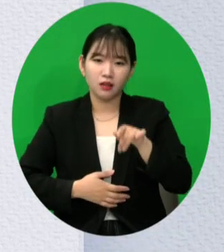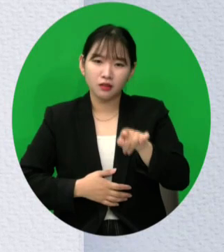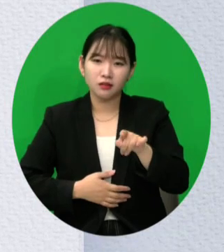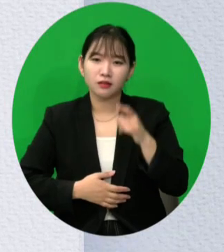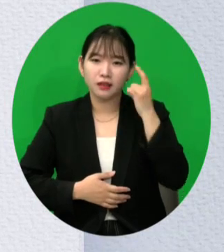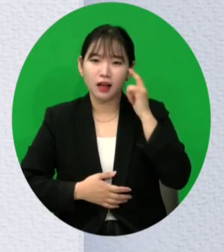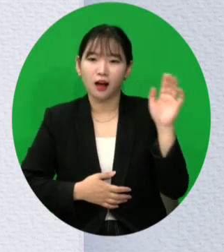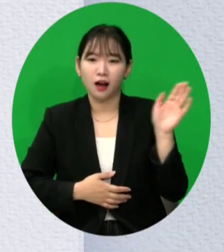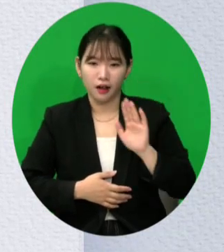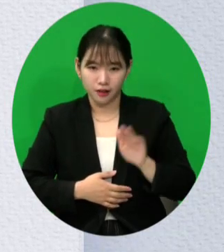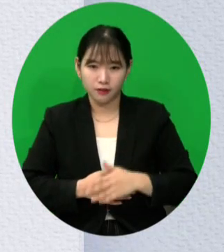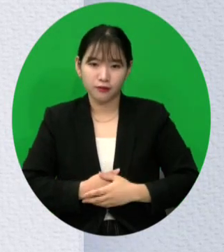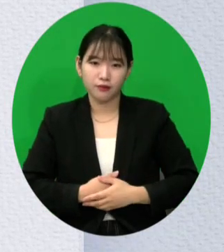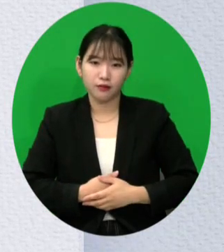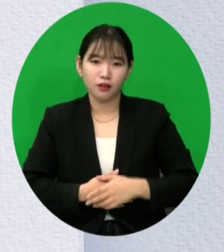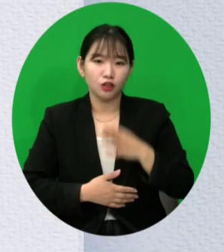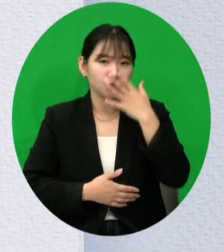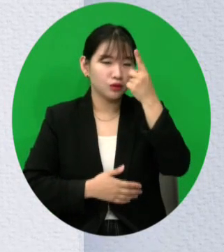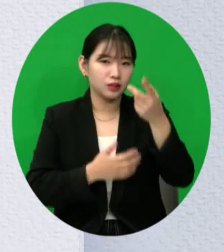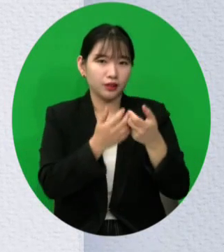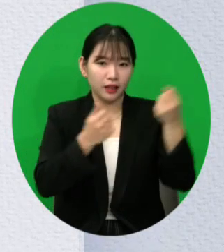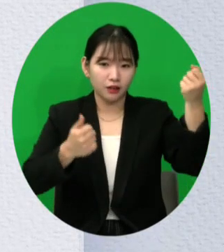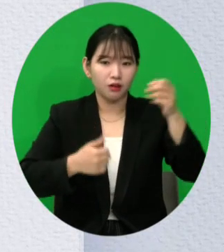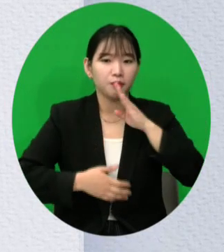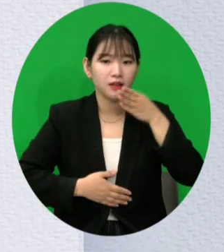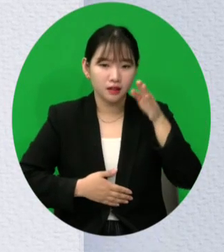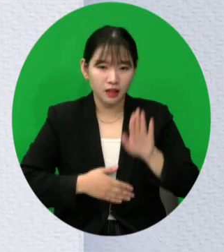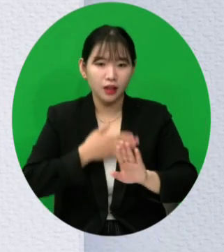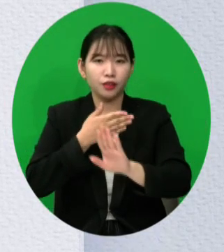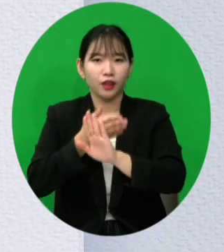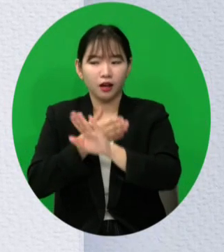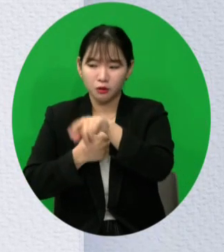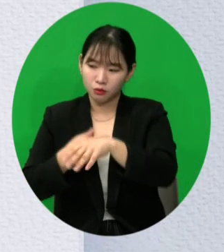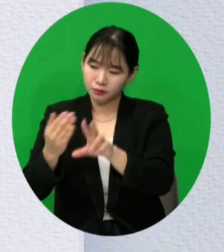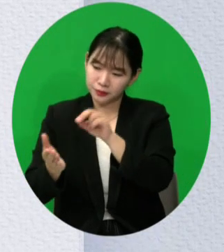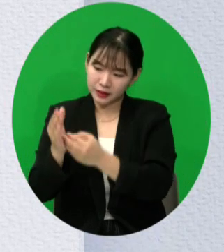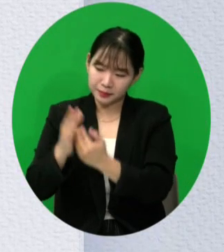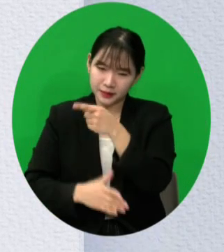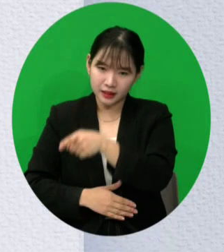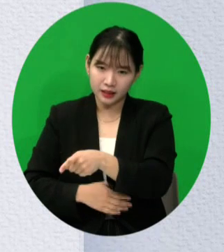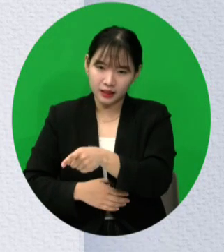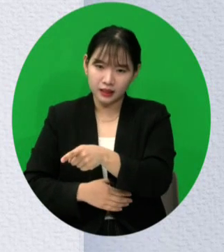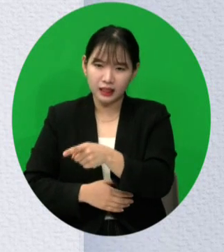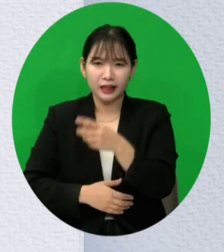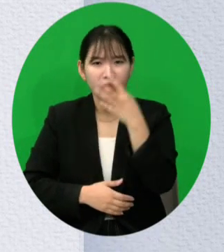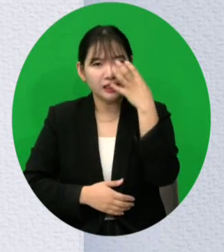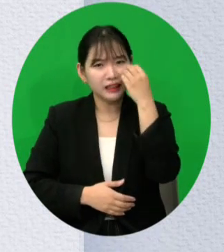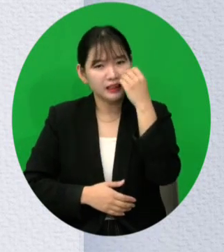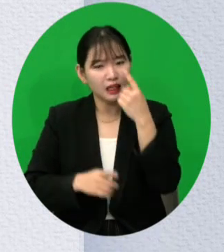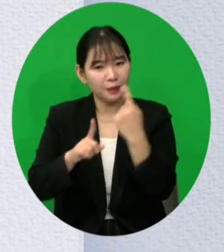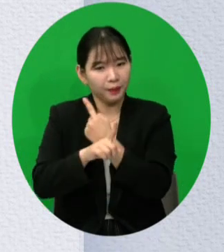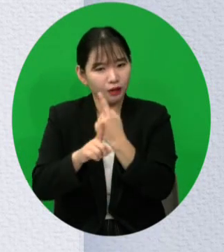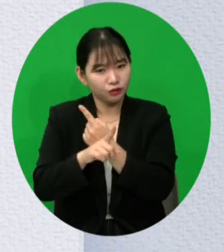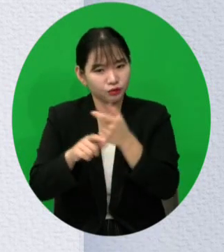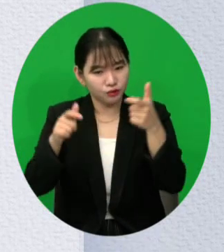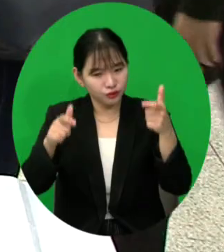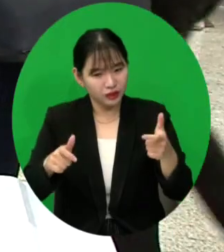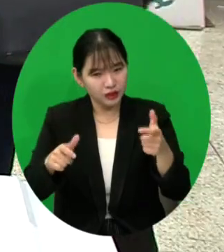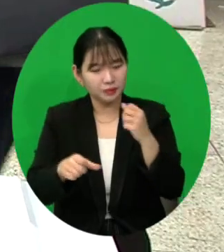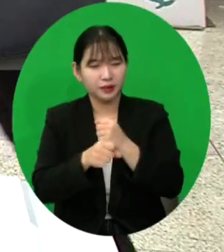그 부분은 이제 고려하지 않고 분구를 해야 되는데 다른 데가 문제가 되니까 기형적으로 변형시킨 선거구를